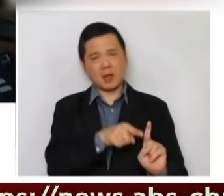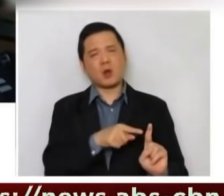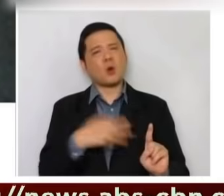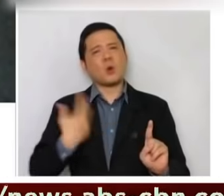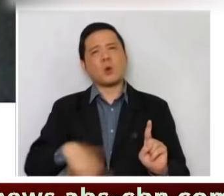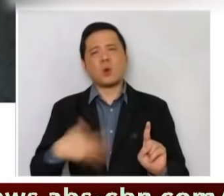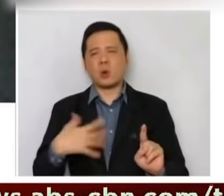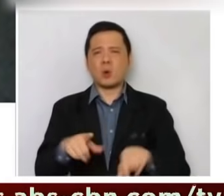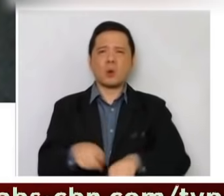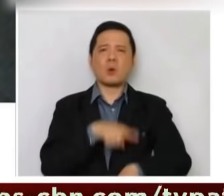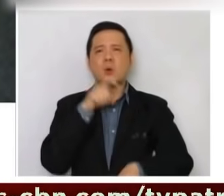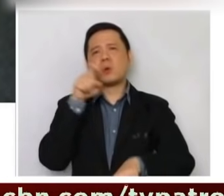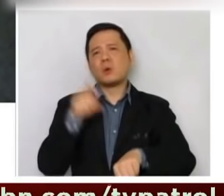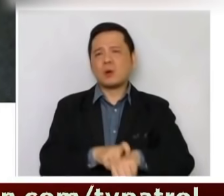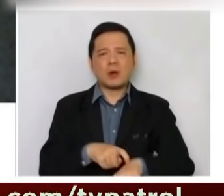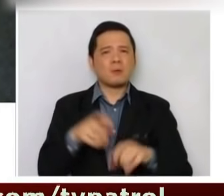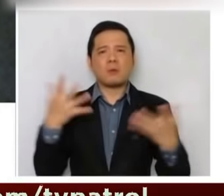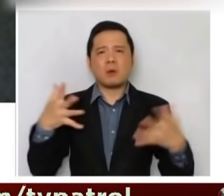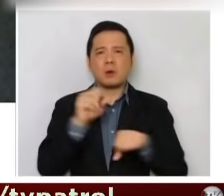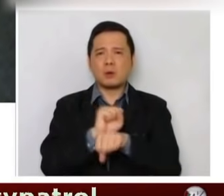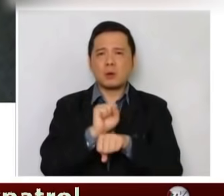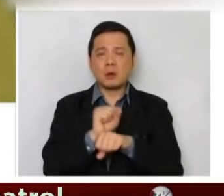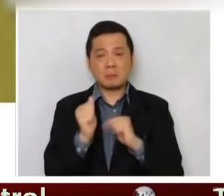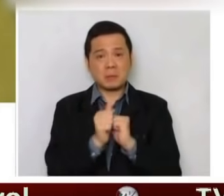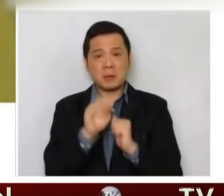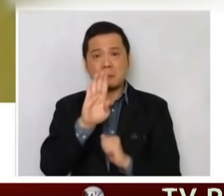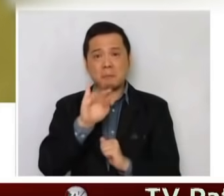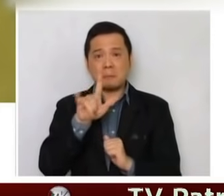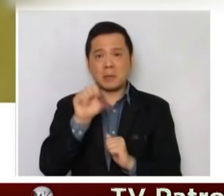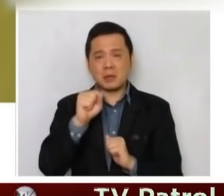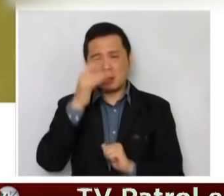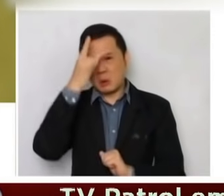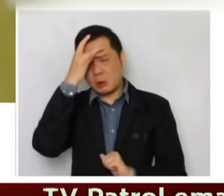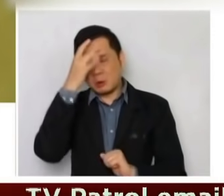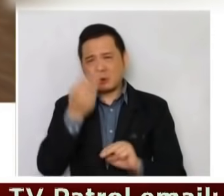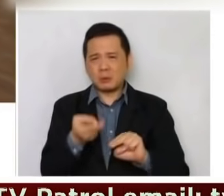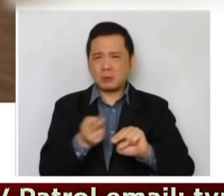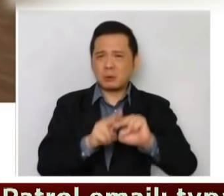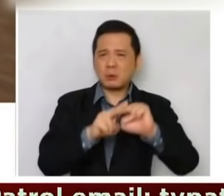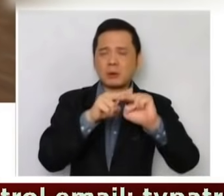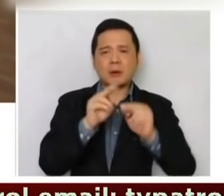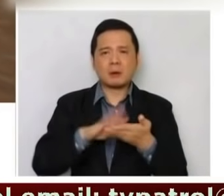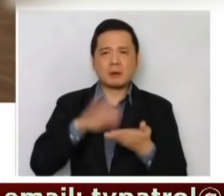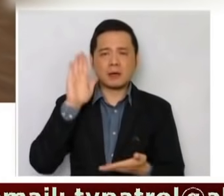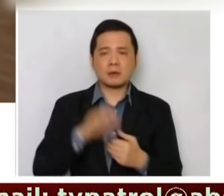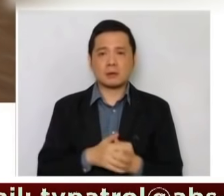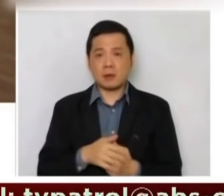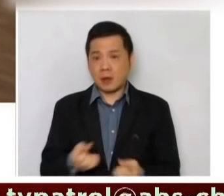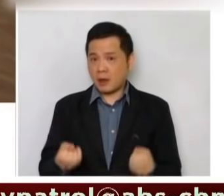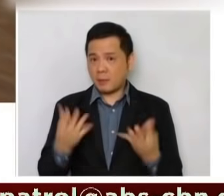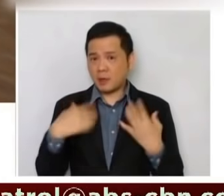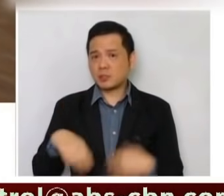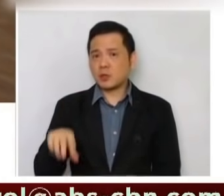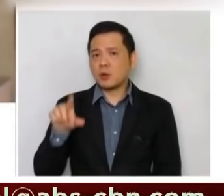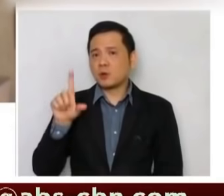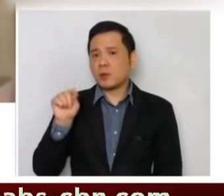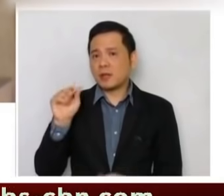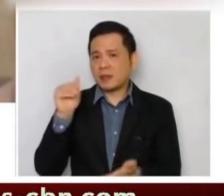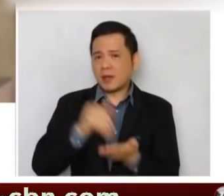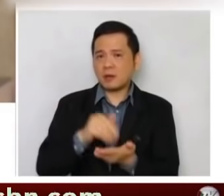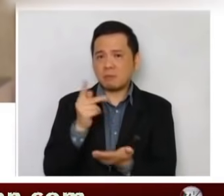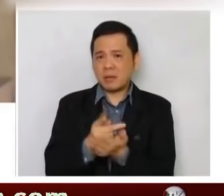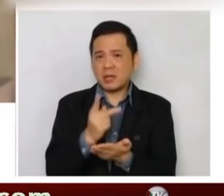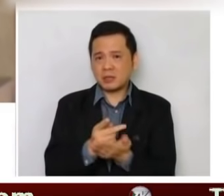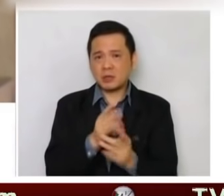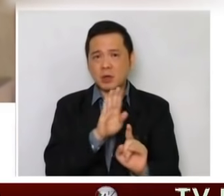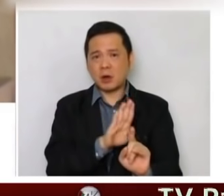bayarin sa tubig. Bago maputulan, dumiskarte na sila para mabayaran ang mahigit 20,000 pesos na bill. Wala